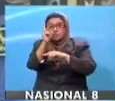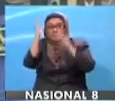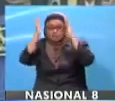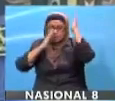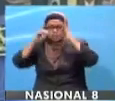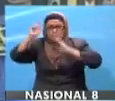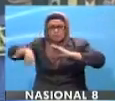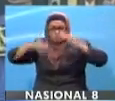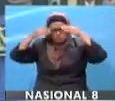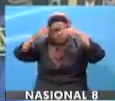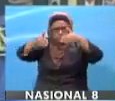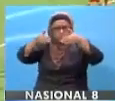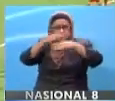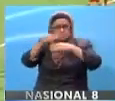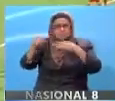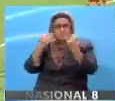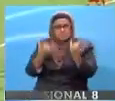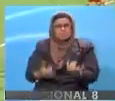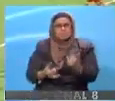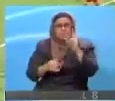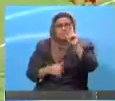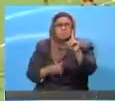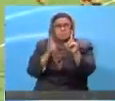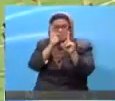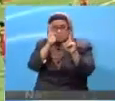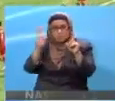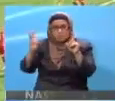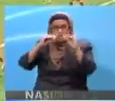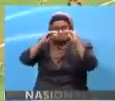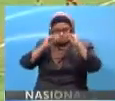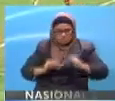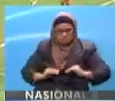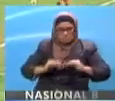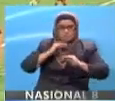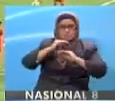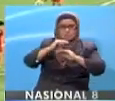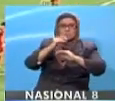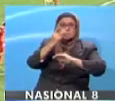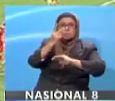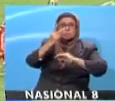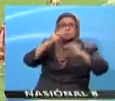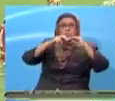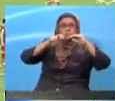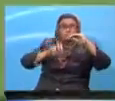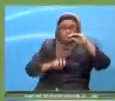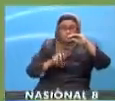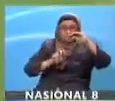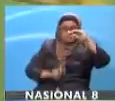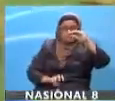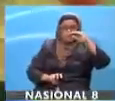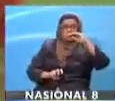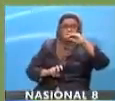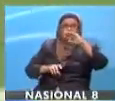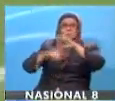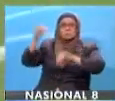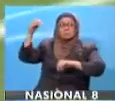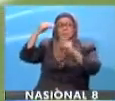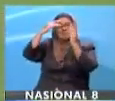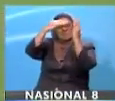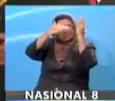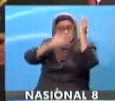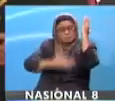tangga ke-166, turun dua anak tangga dalam senarai ranking yang dikeluarkan oleh FIFA pada 7 Mei